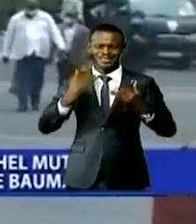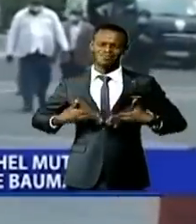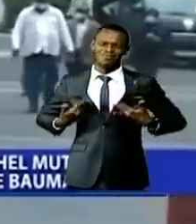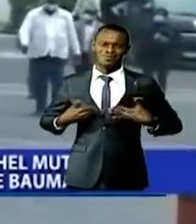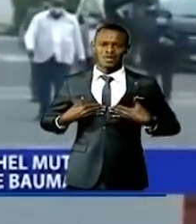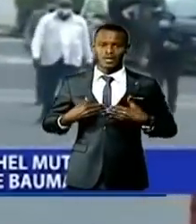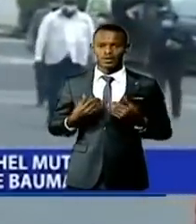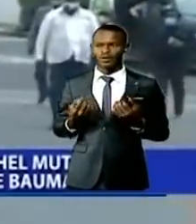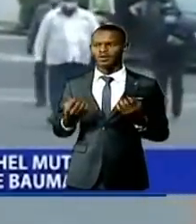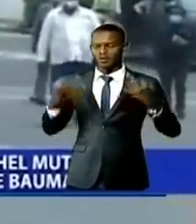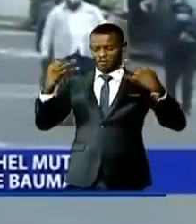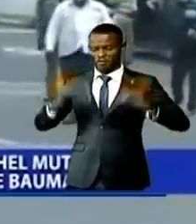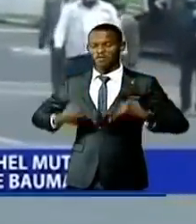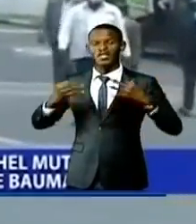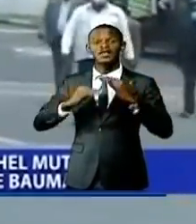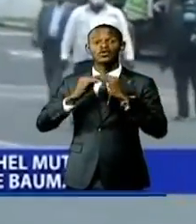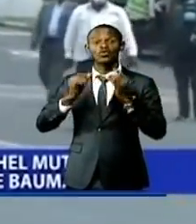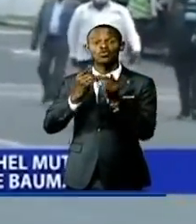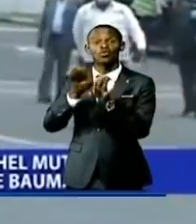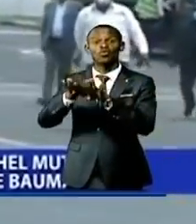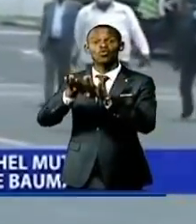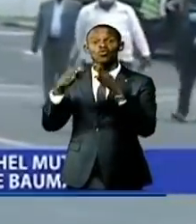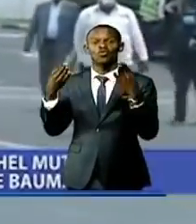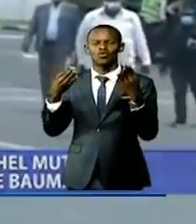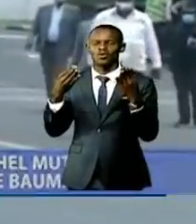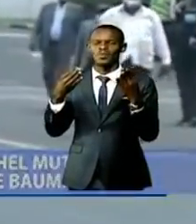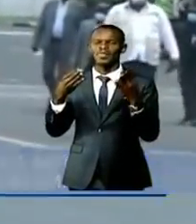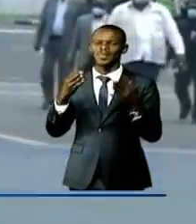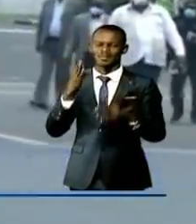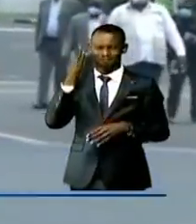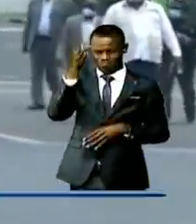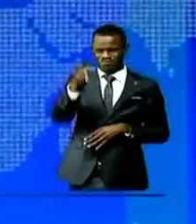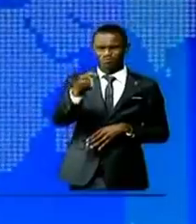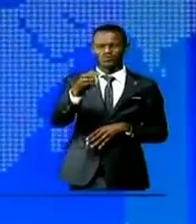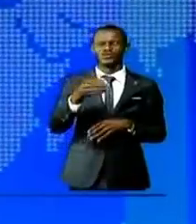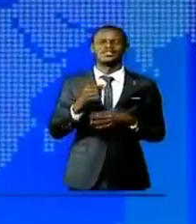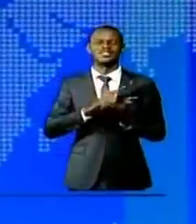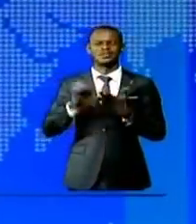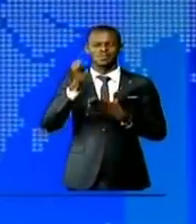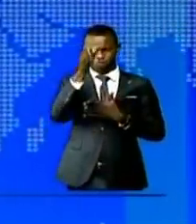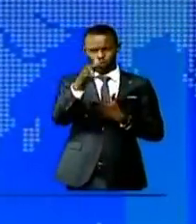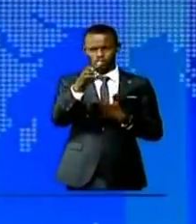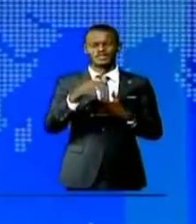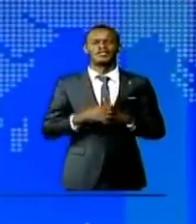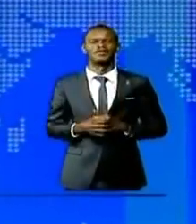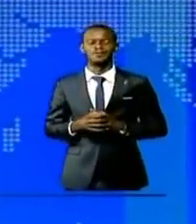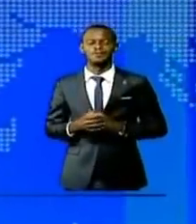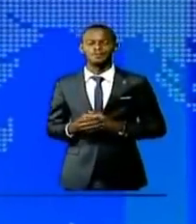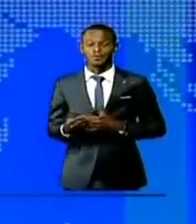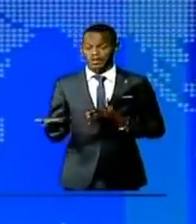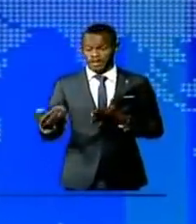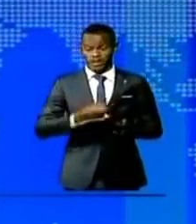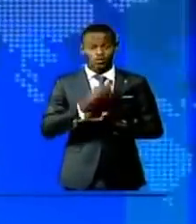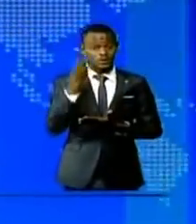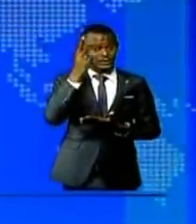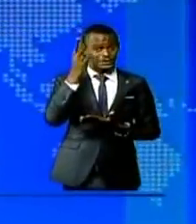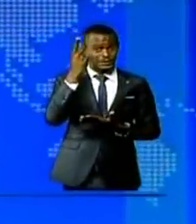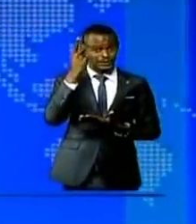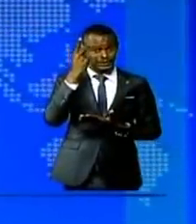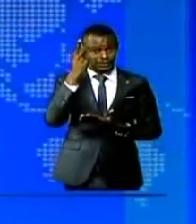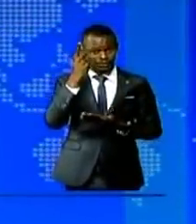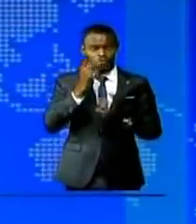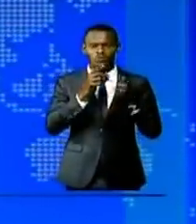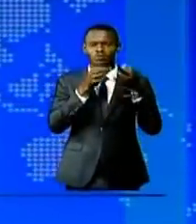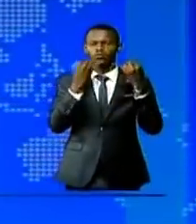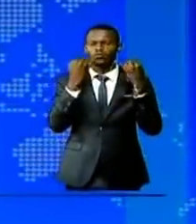vendredi 4 février au village Iusi à Kituku. Retour à Kinshasa pour dire qu'il y a eu une matinée